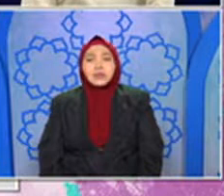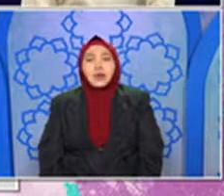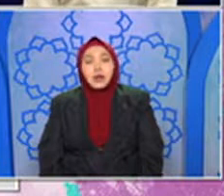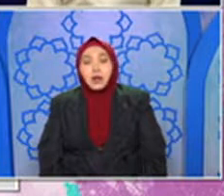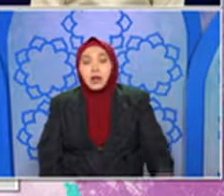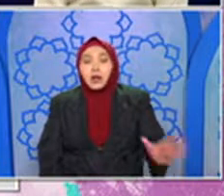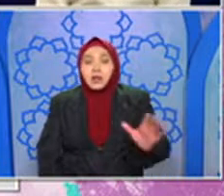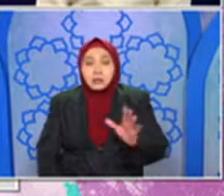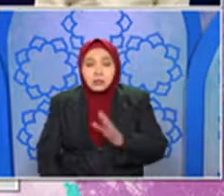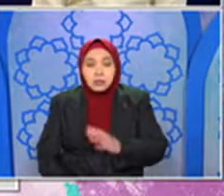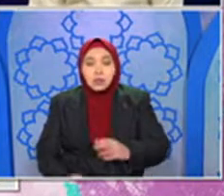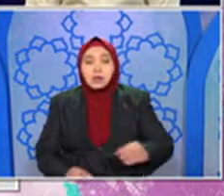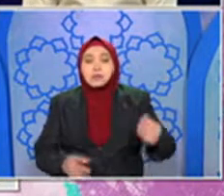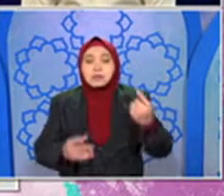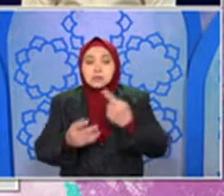Laylan